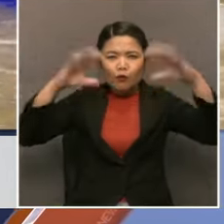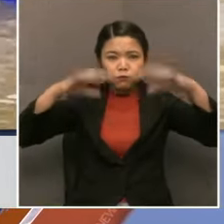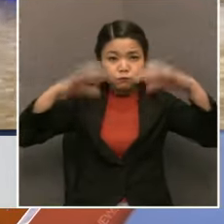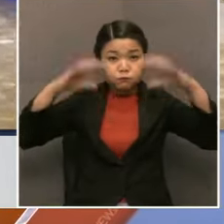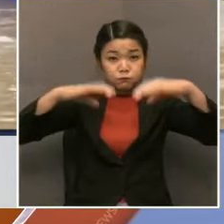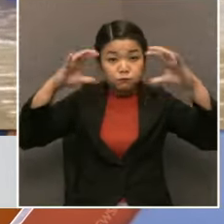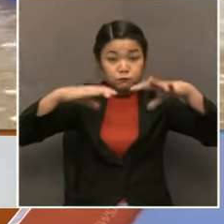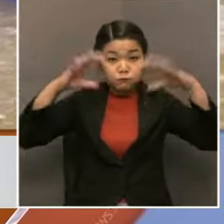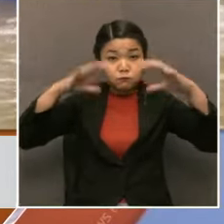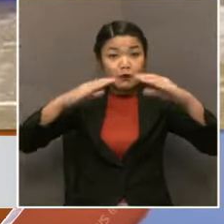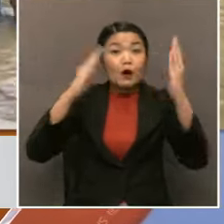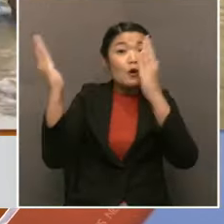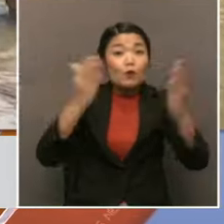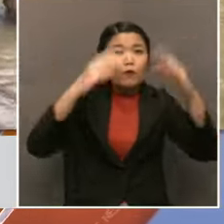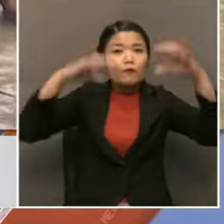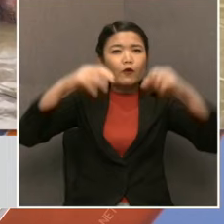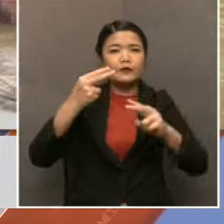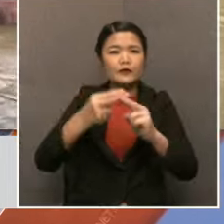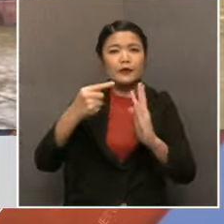หวดนี่ตัวภายุตวบ AL